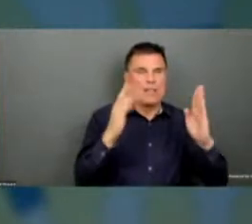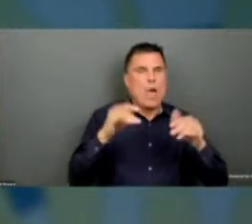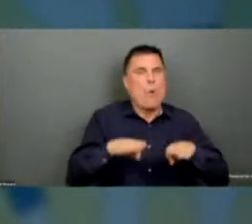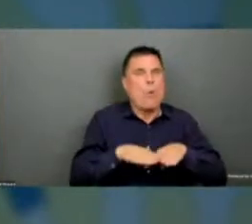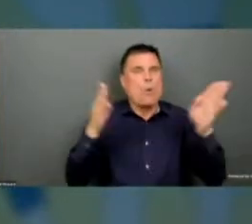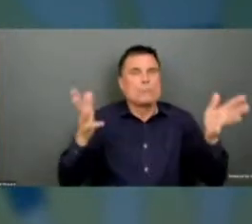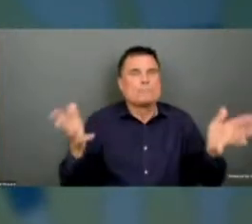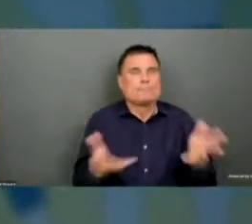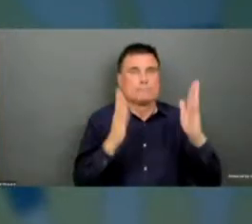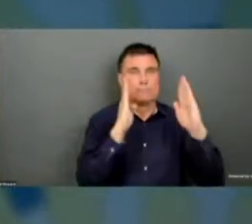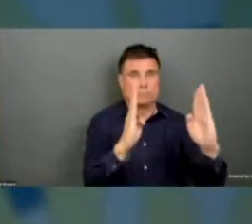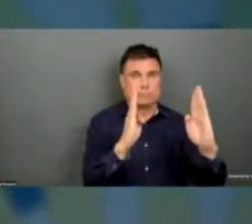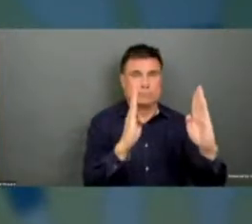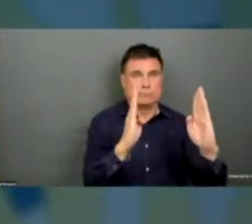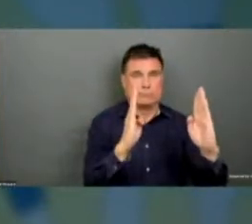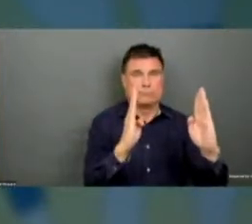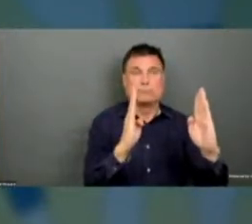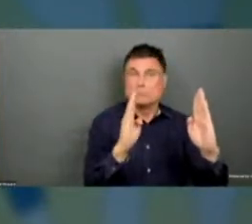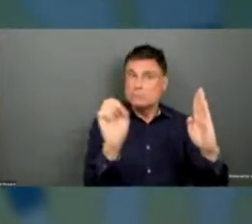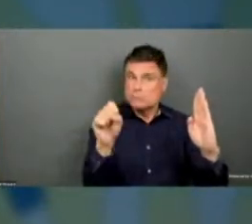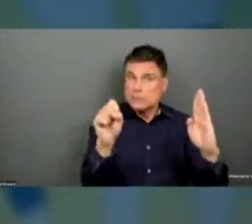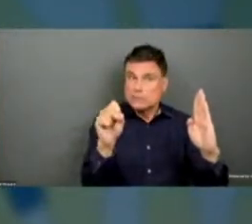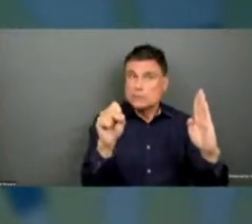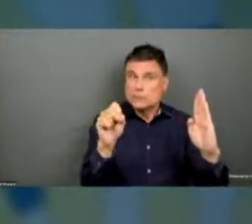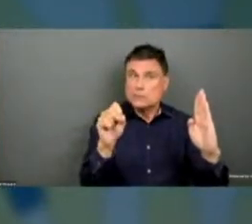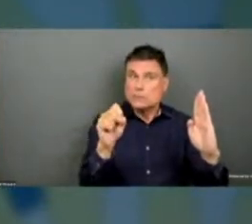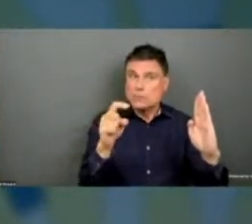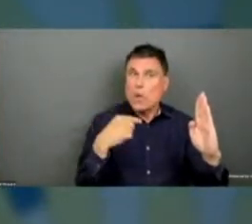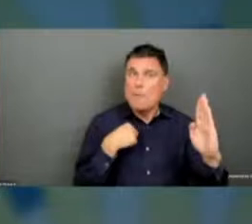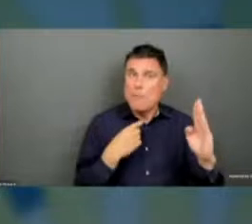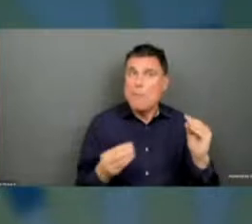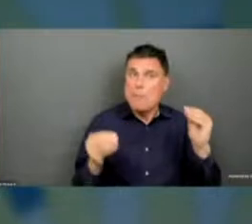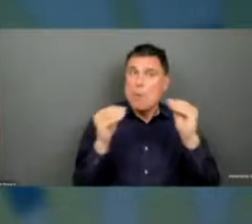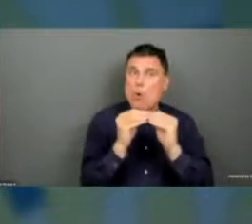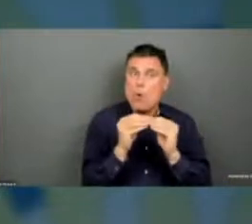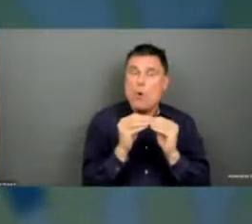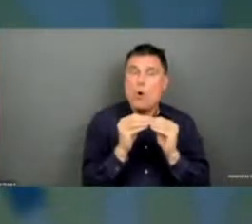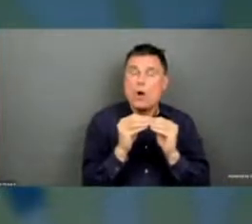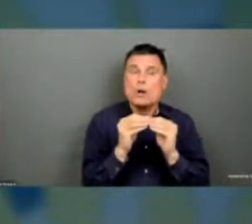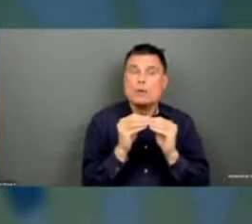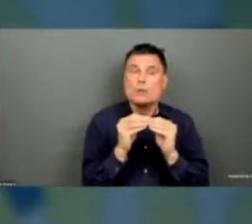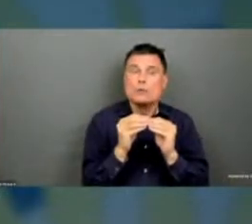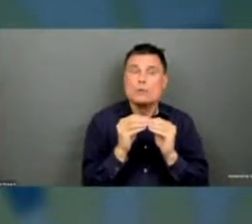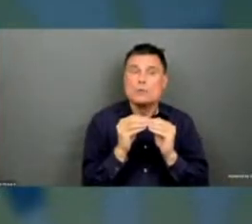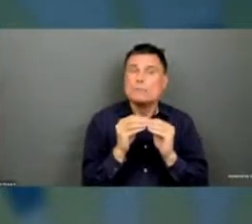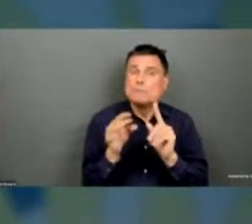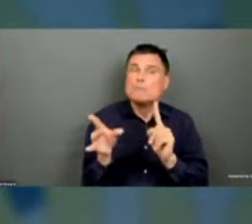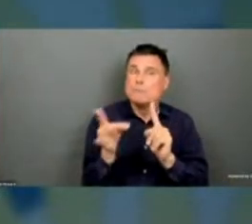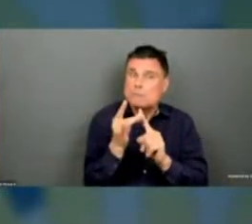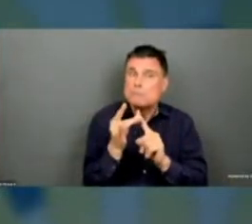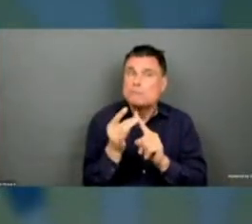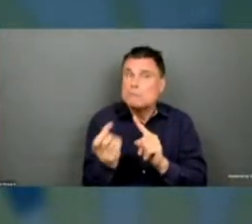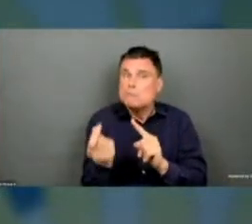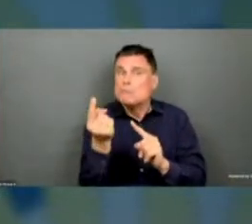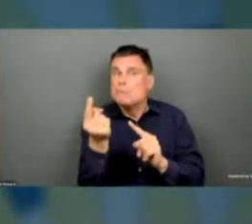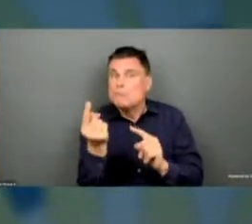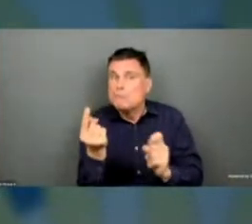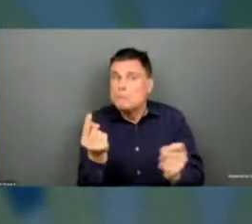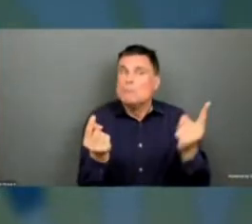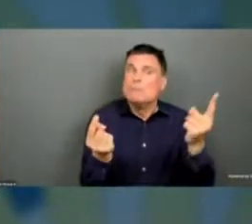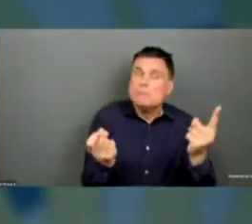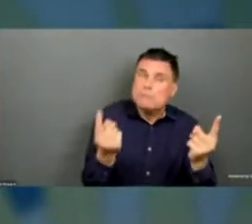在往下走，还是往下走。所以就说你疫苗还是要打。 More